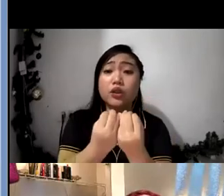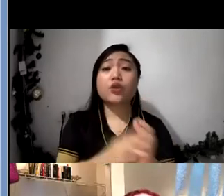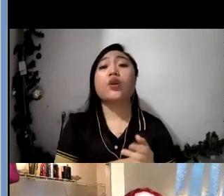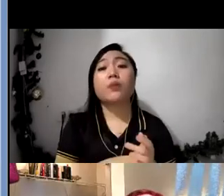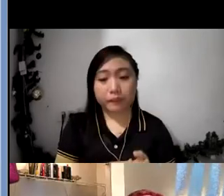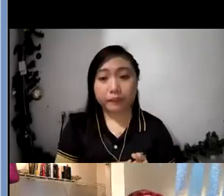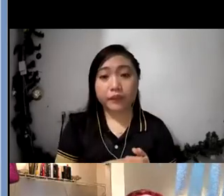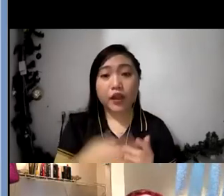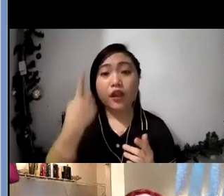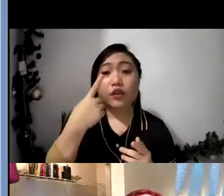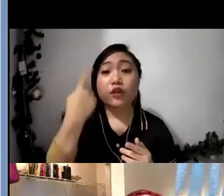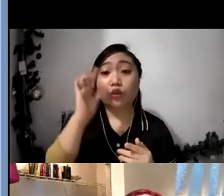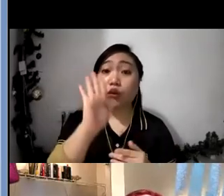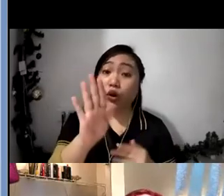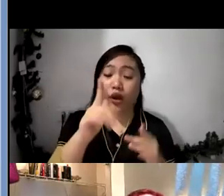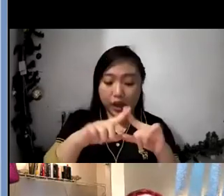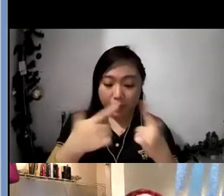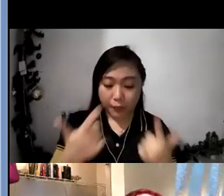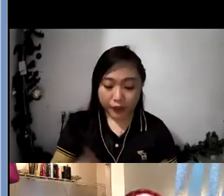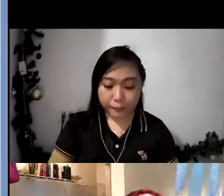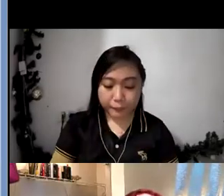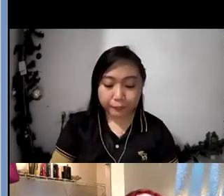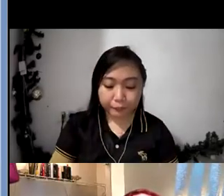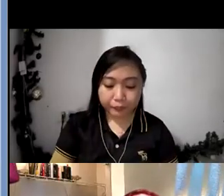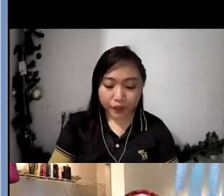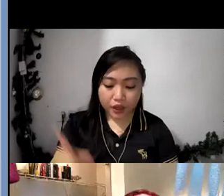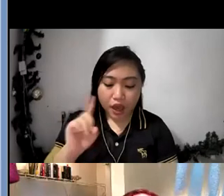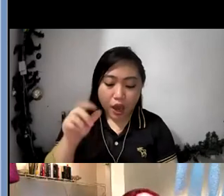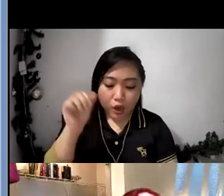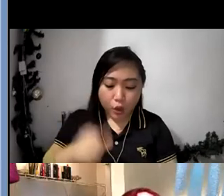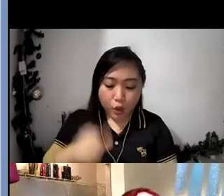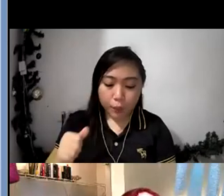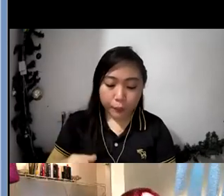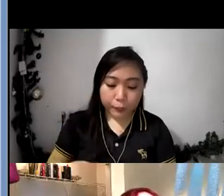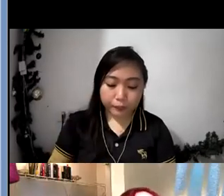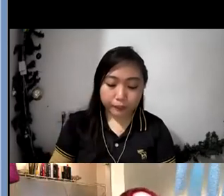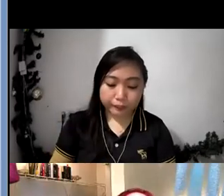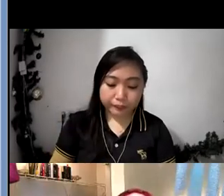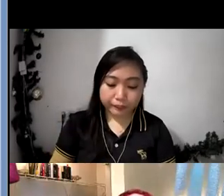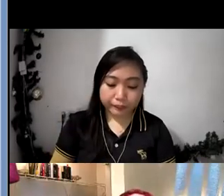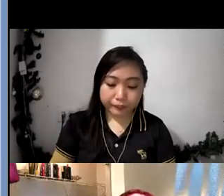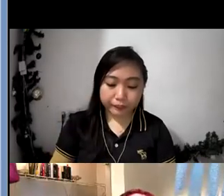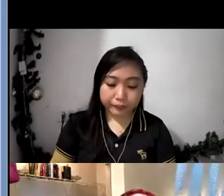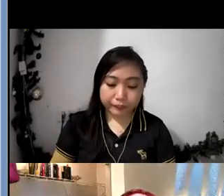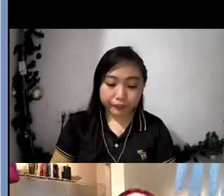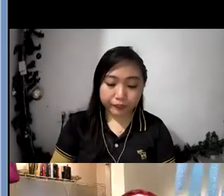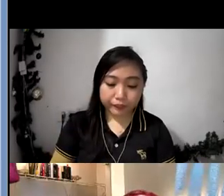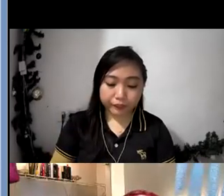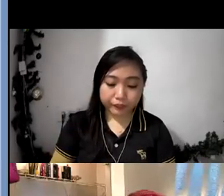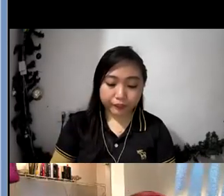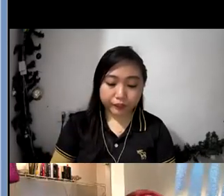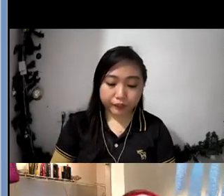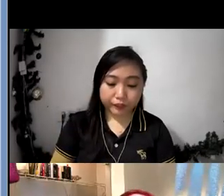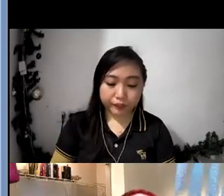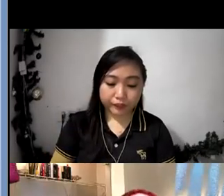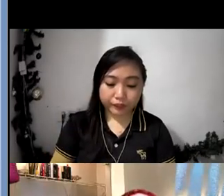inyong library, no, kung kayo ay nandiyan, ano yung mga pwedeng gender sensitivity programs sa